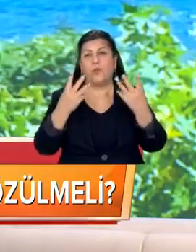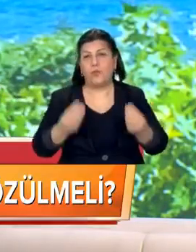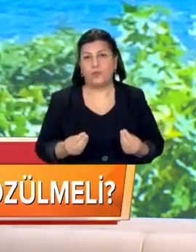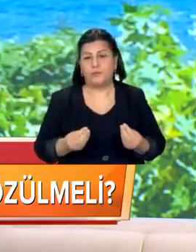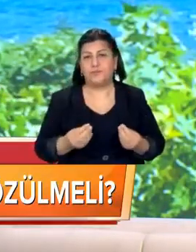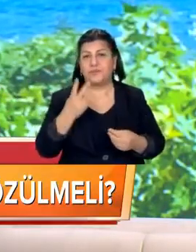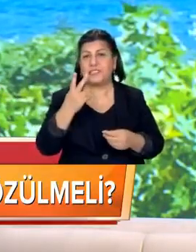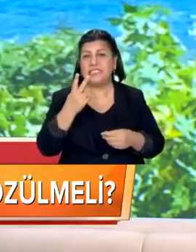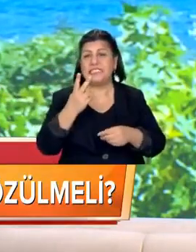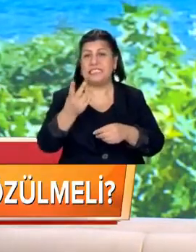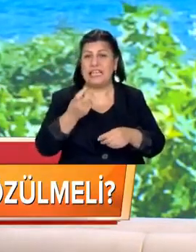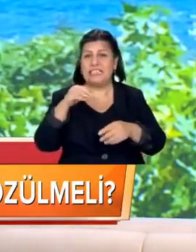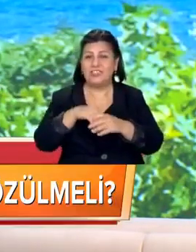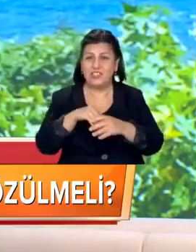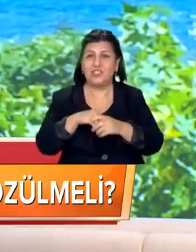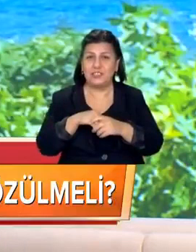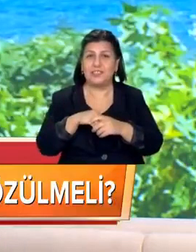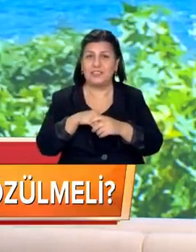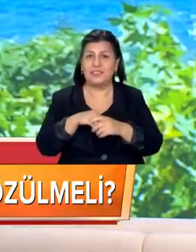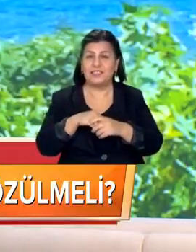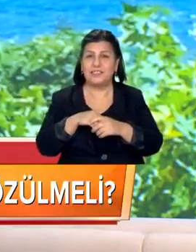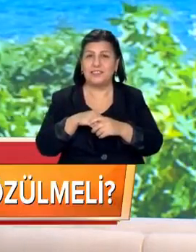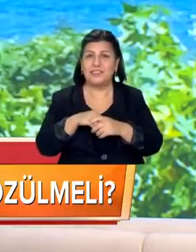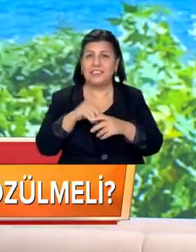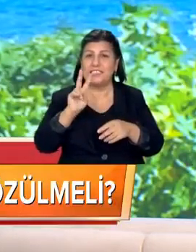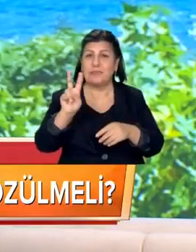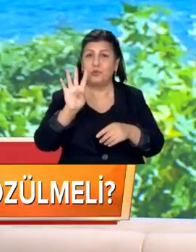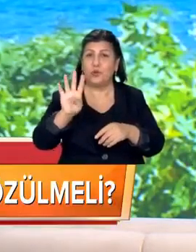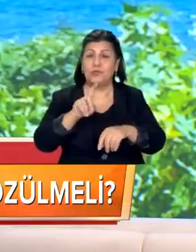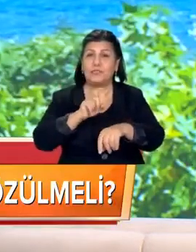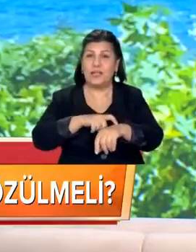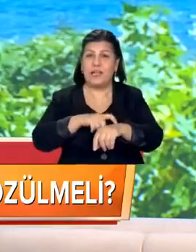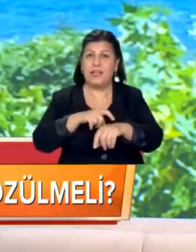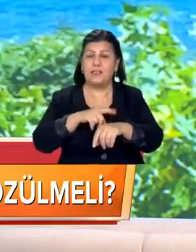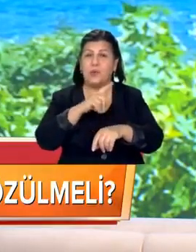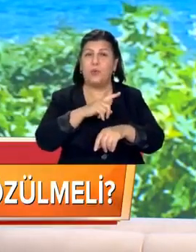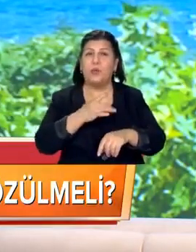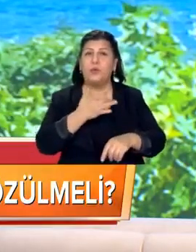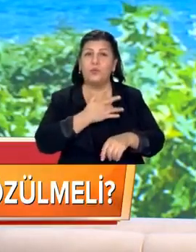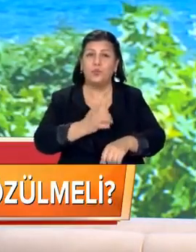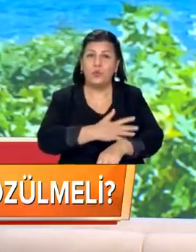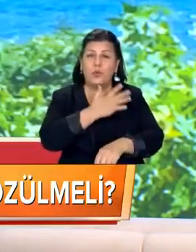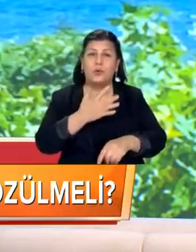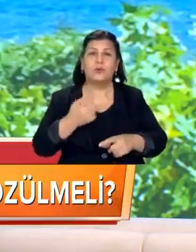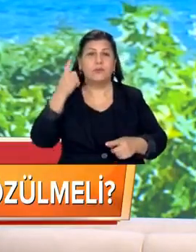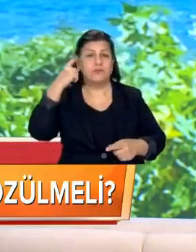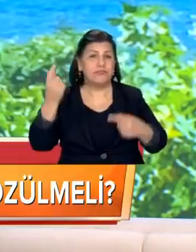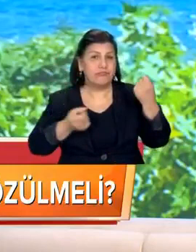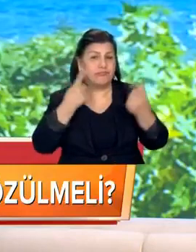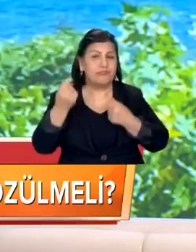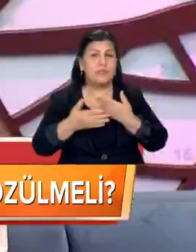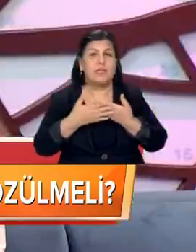kayıt sistemleri de iki dakika iki saat içinde takviye size geri getir ama 24 saat onun duygusal olarak işlenmesine yardımcı